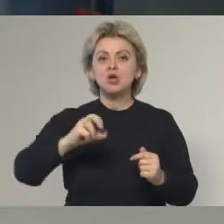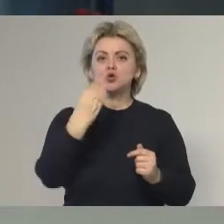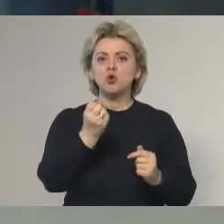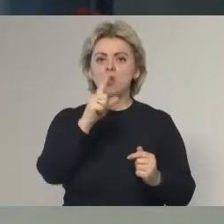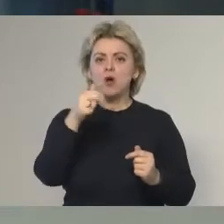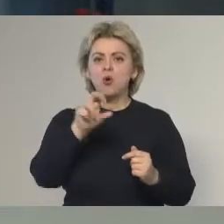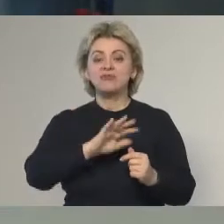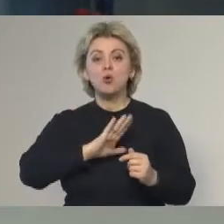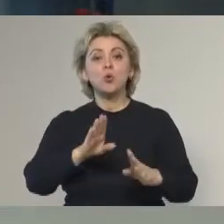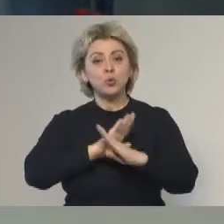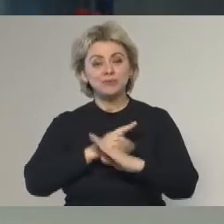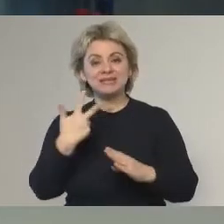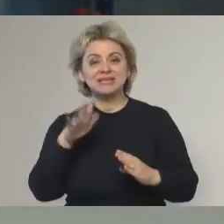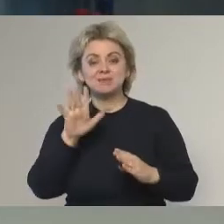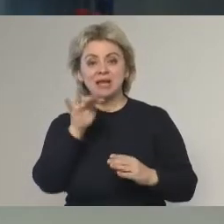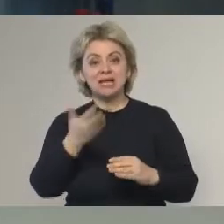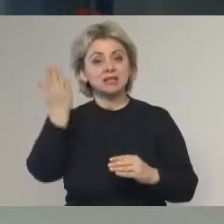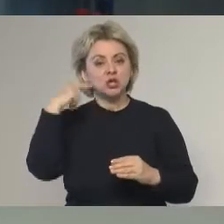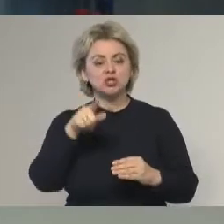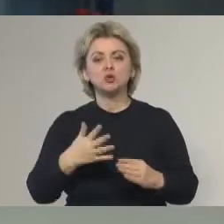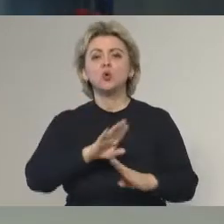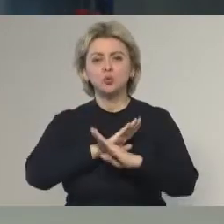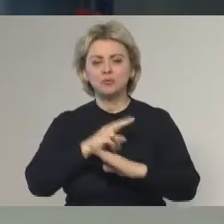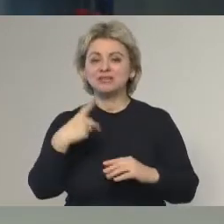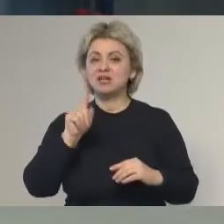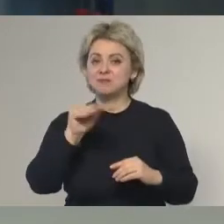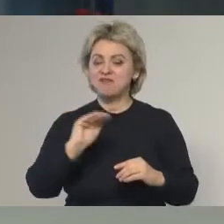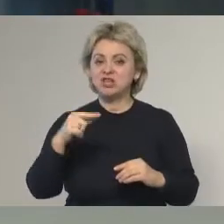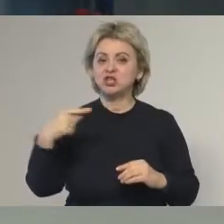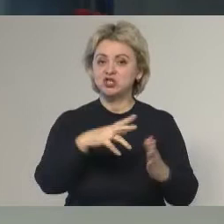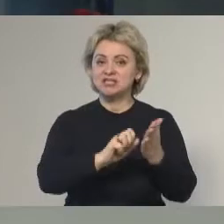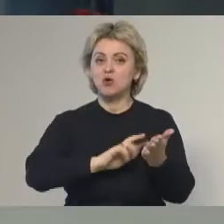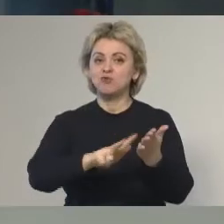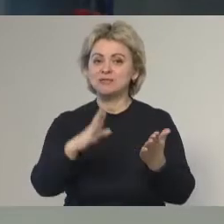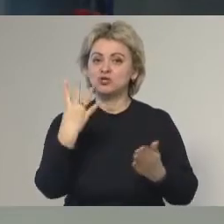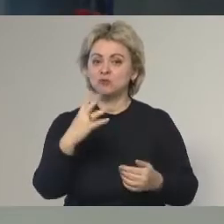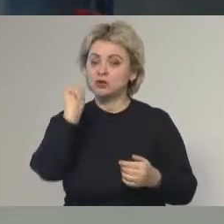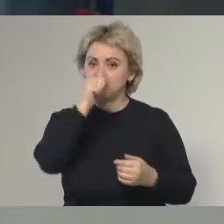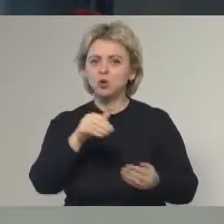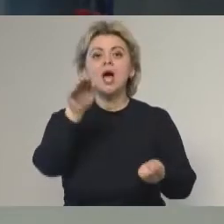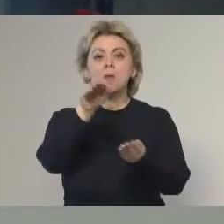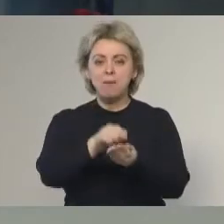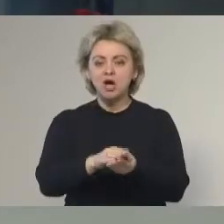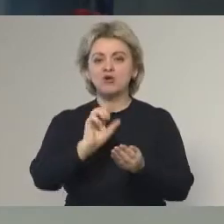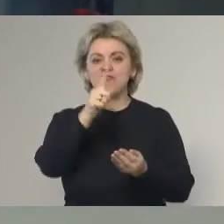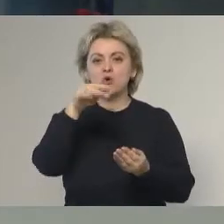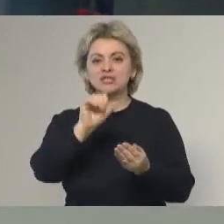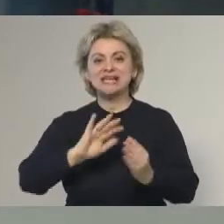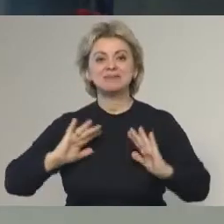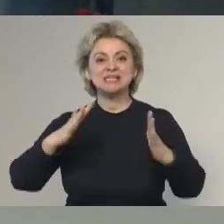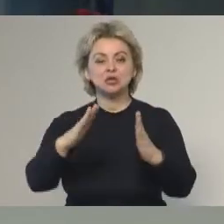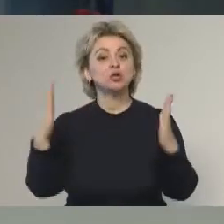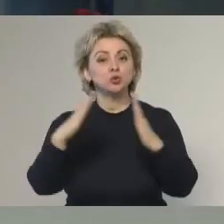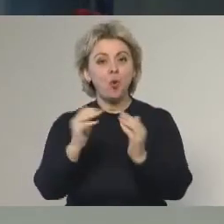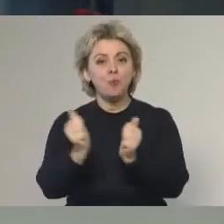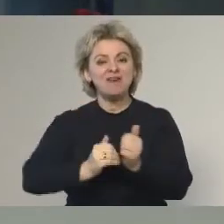Михаила Шолохова не стало ровно 35 лет назад. Он ушел 21 февраля 1984 года. Похоронен в Вешенской, в саду у